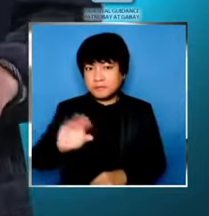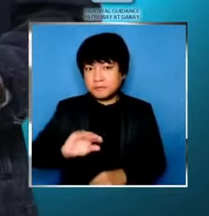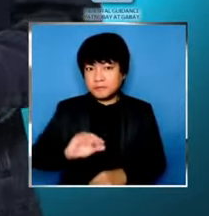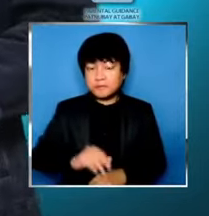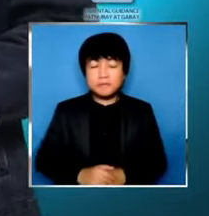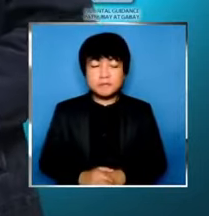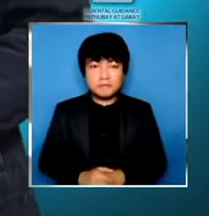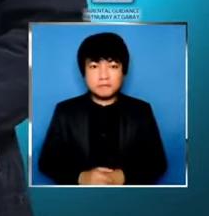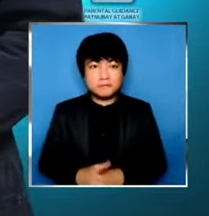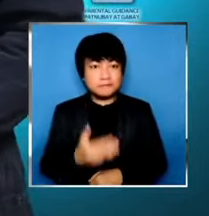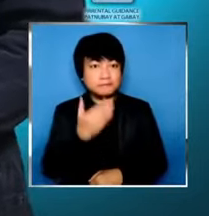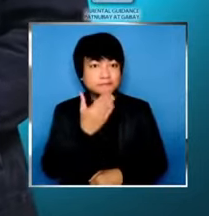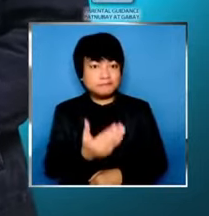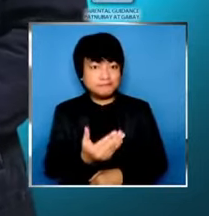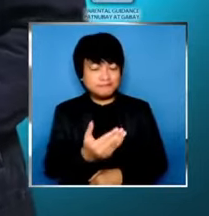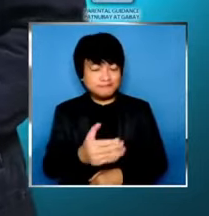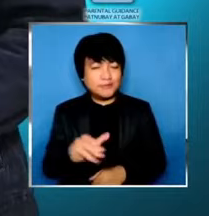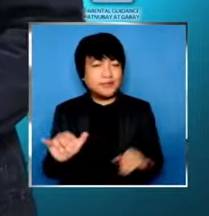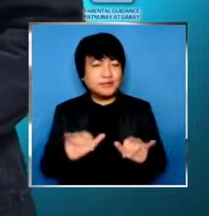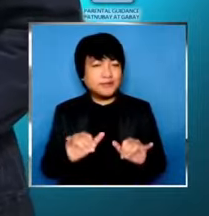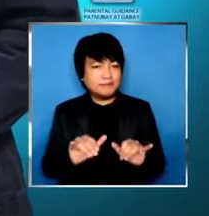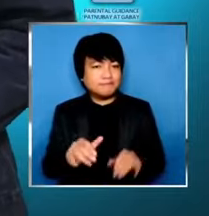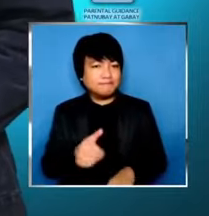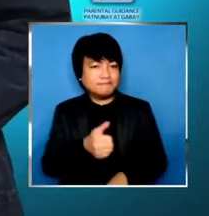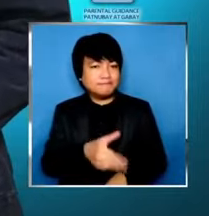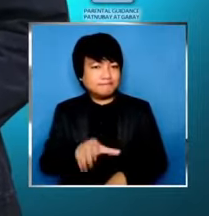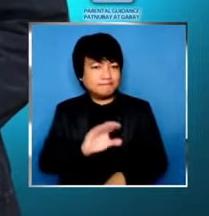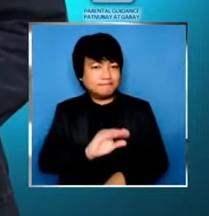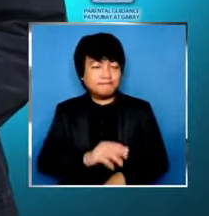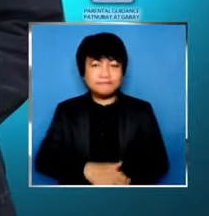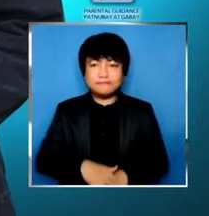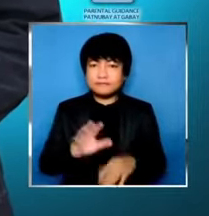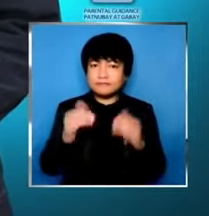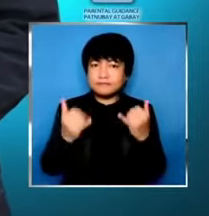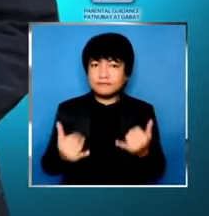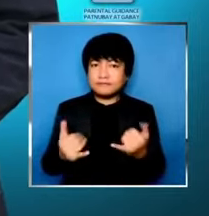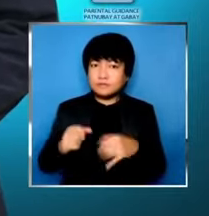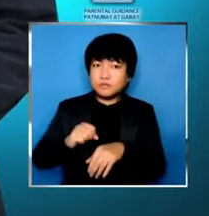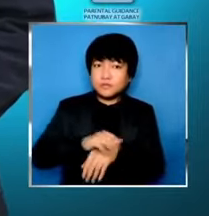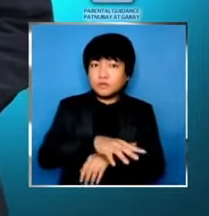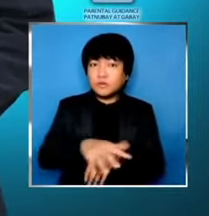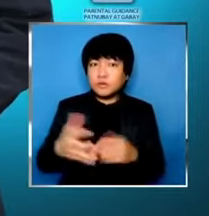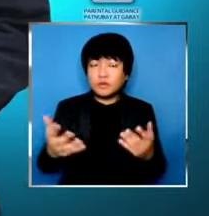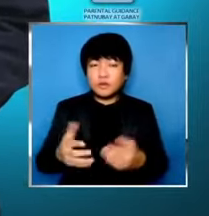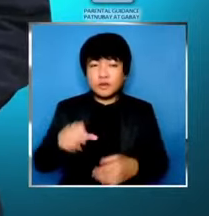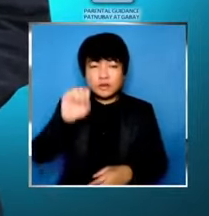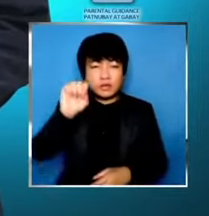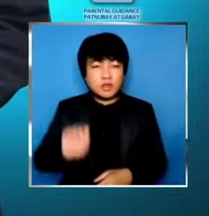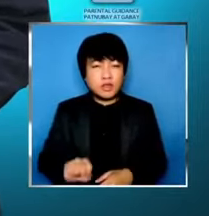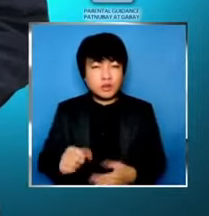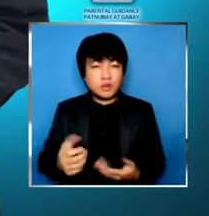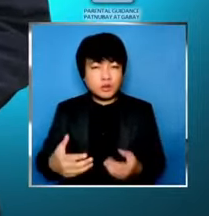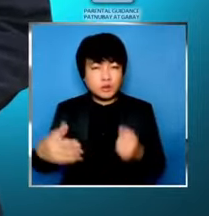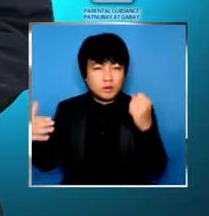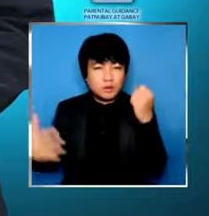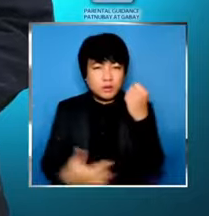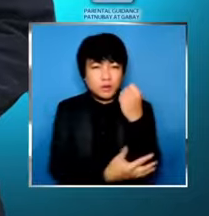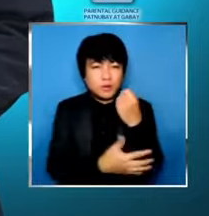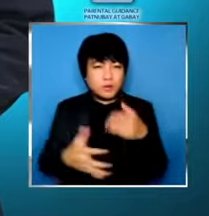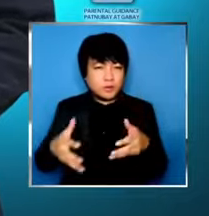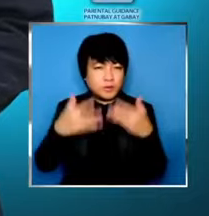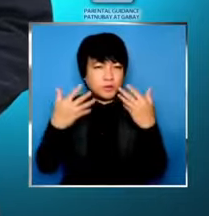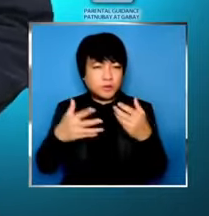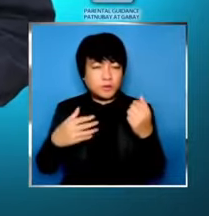Salamat Susan, magandang gabi mga kapuso. Patuloy pa rin nakakaapekto ang southwest monsoon o hanging habagat sa western section ng